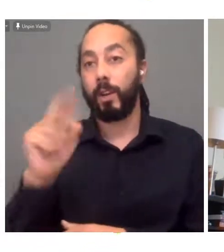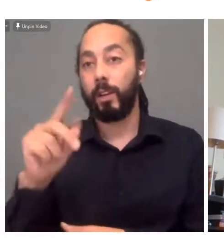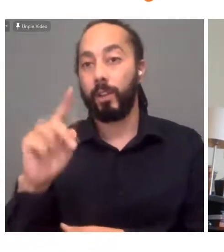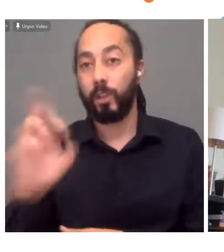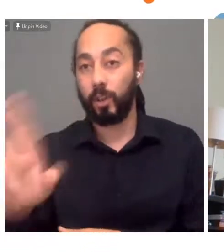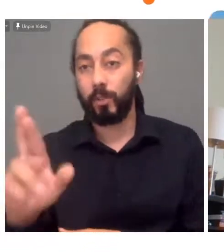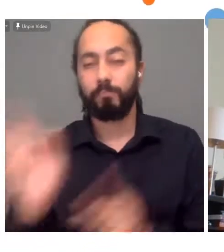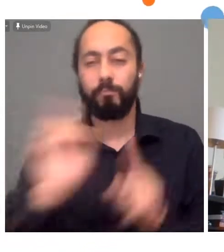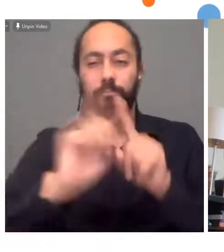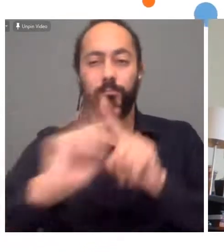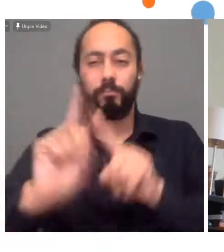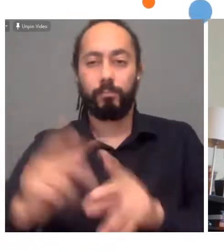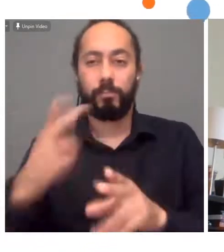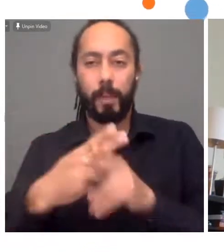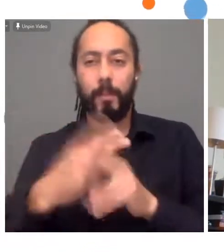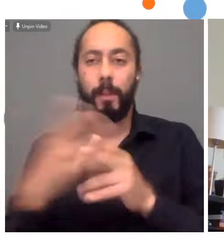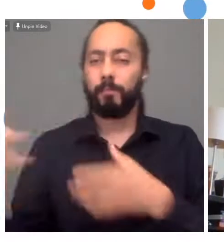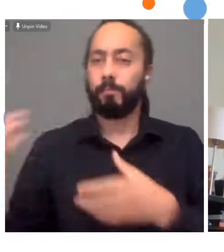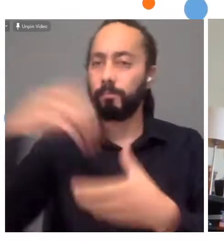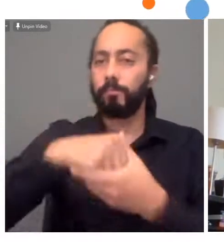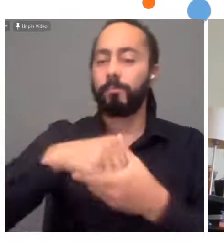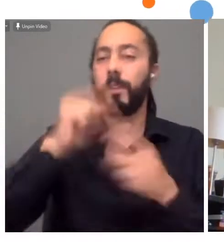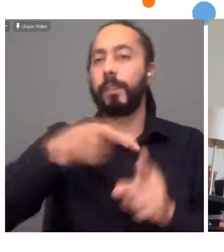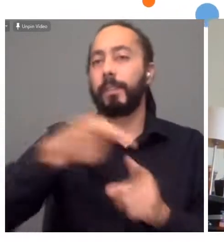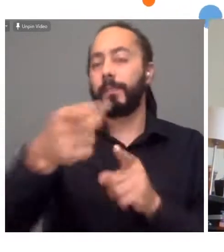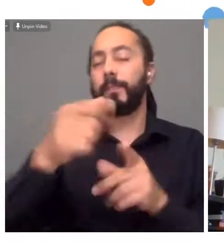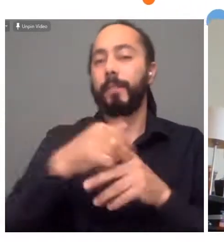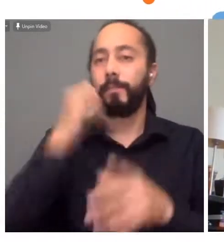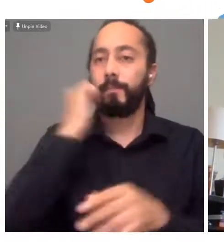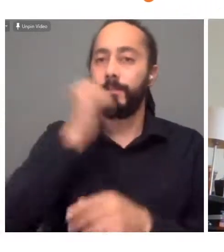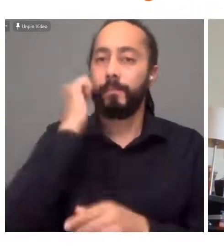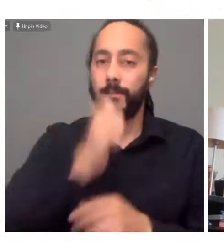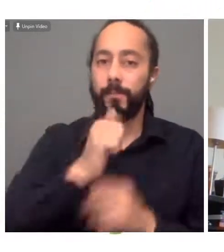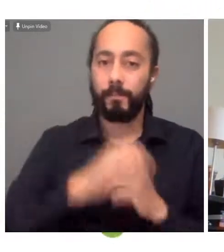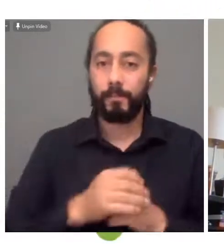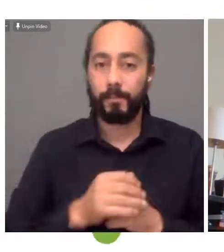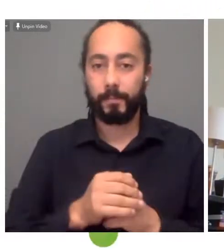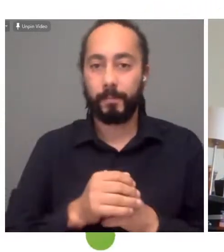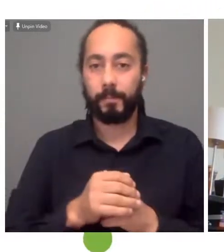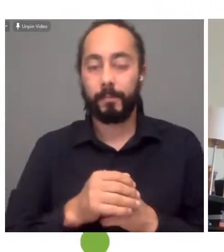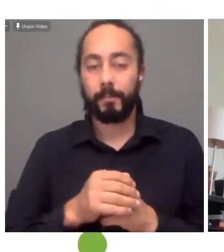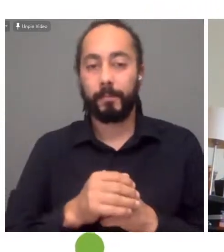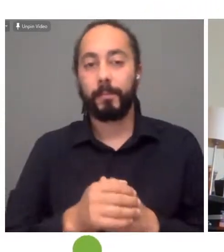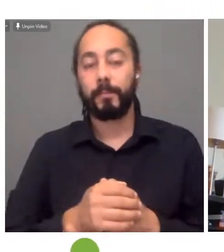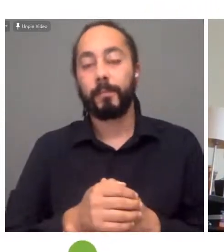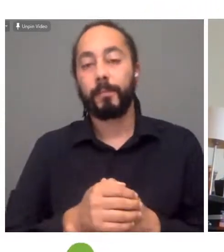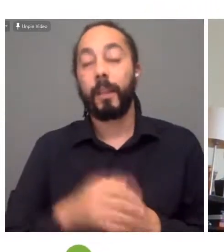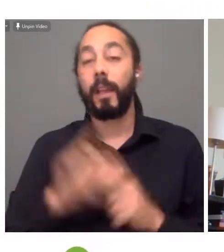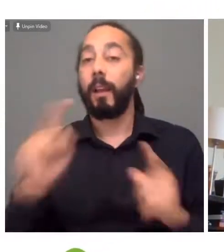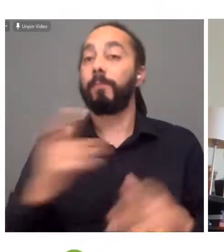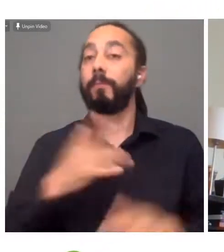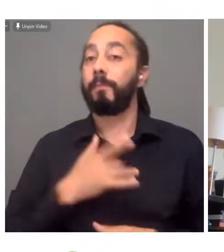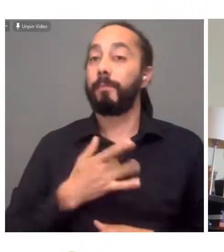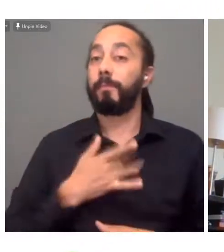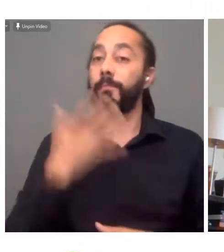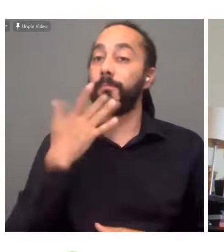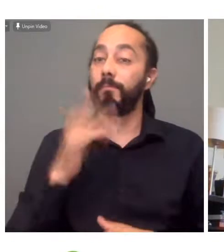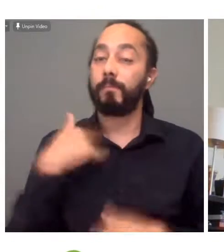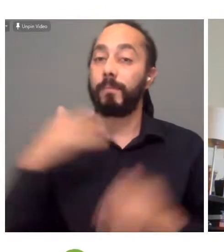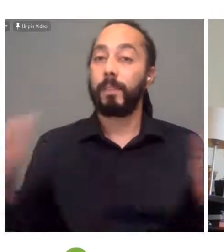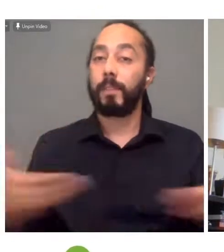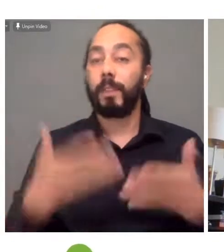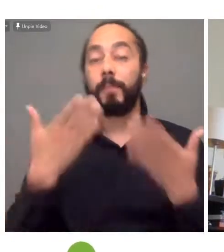on a daily basis. Je suis ravi de vous présenter le ministre de Patrimoine canadien et le député de